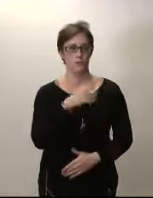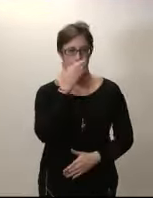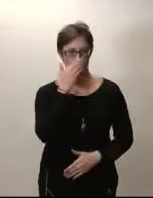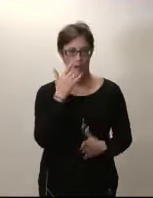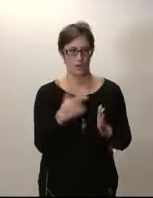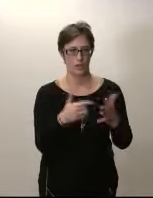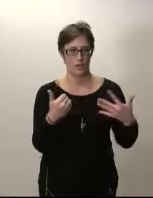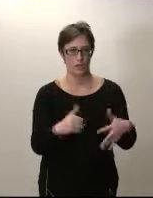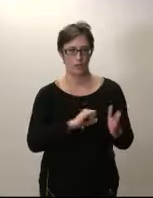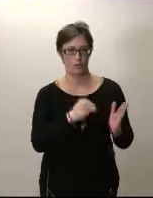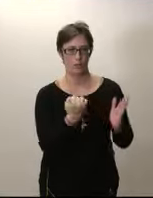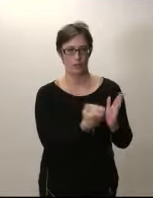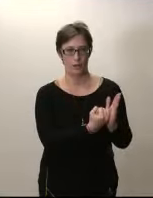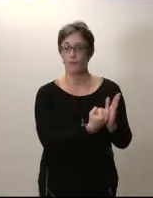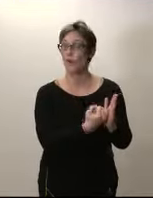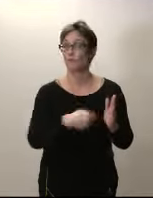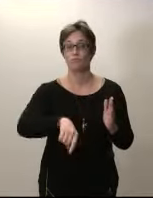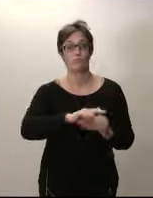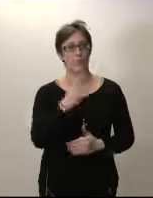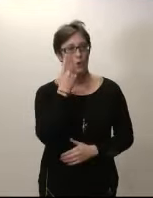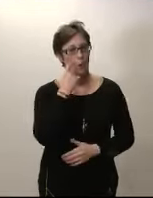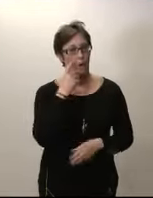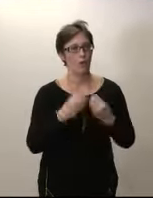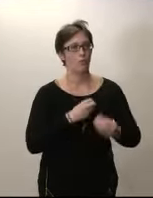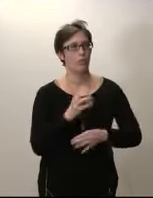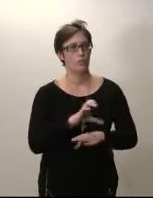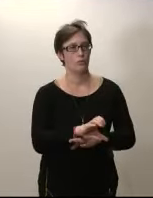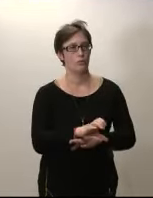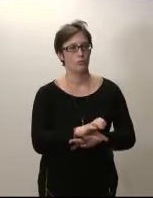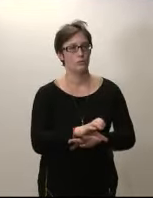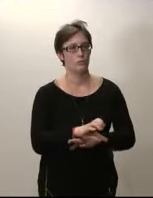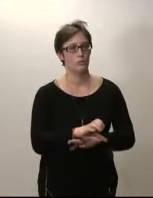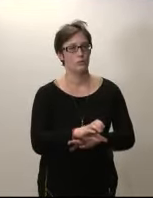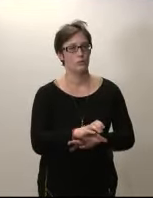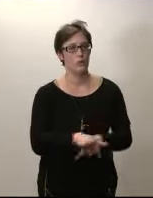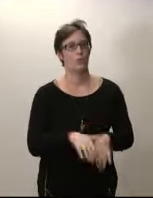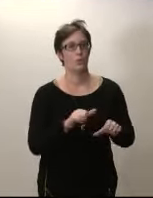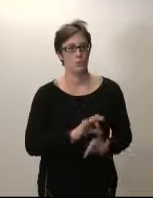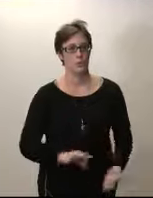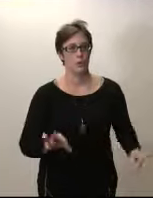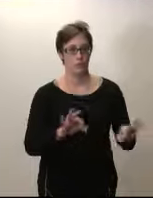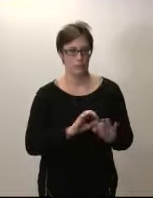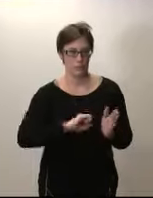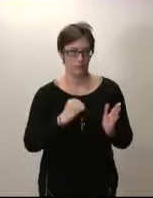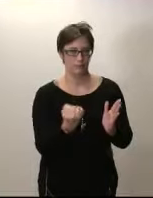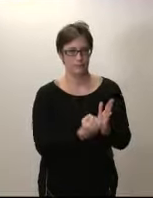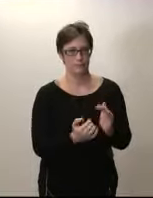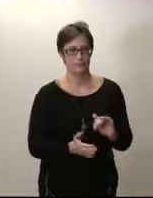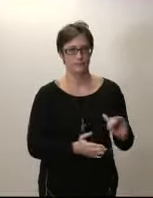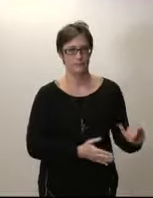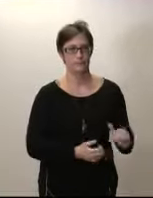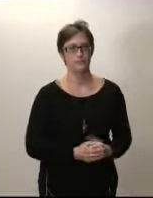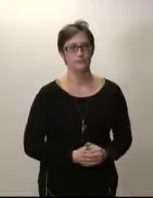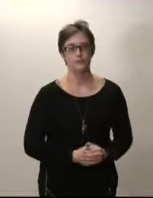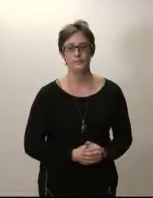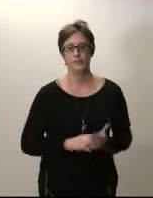février 2016. Y a-t-il des remarques, des oppositions? Pas d'abstention. Ce point est adopté.